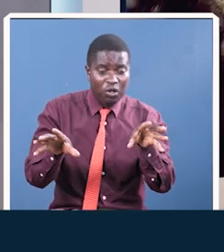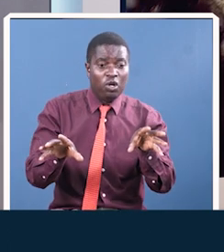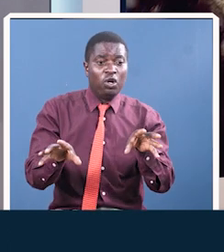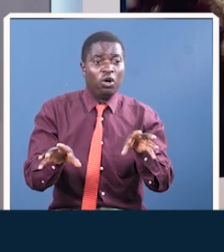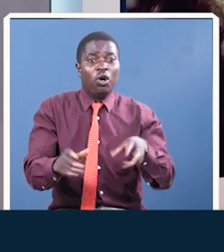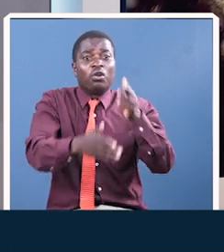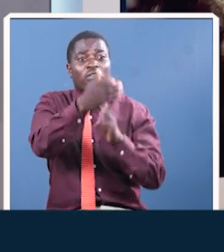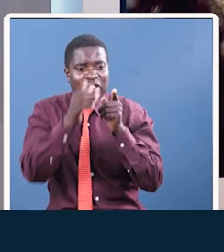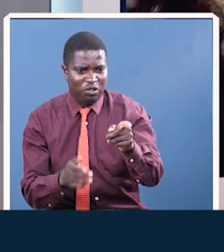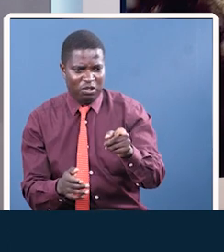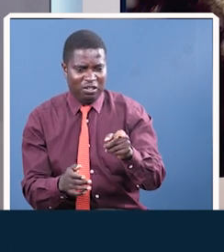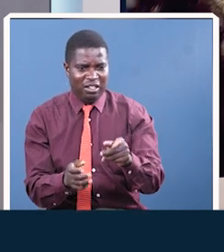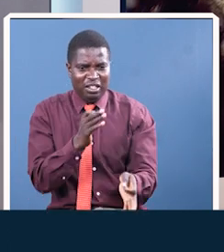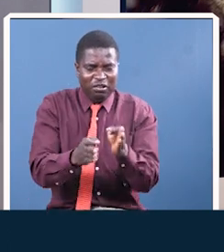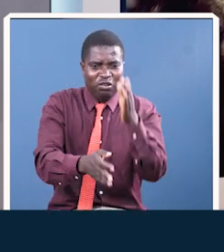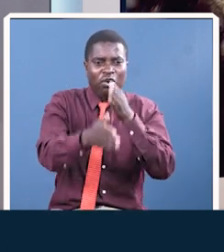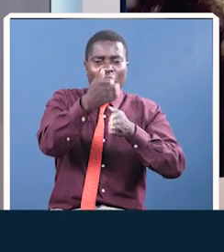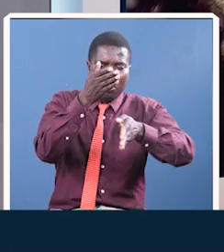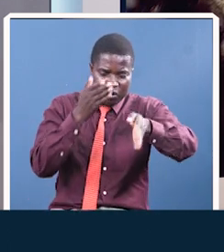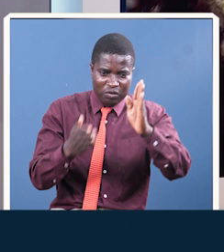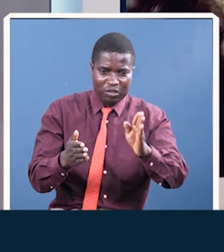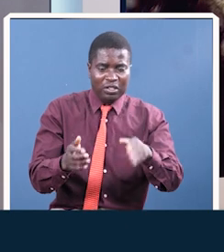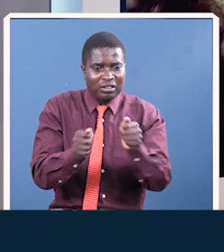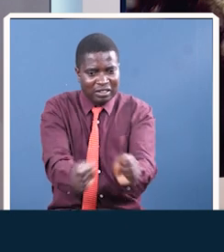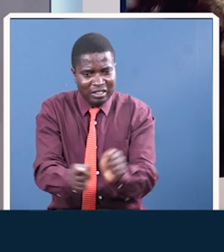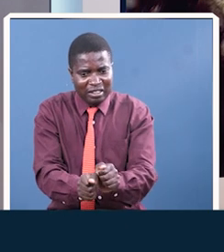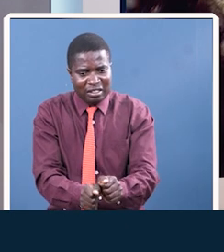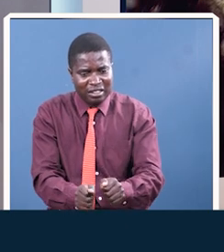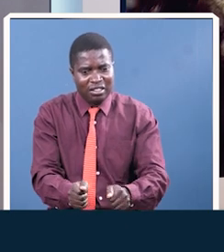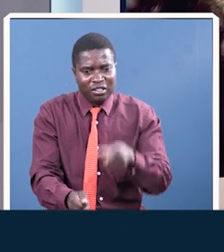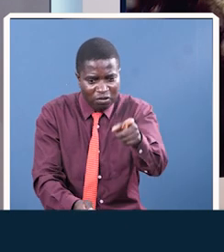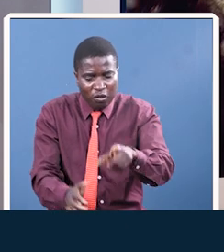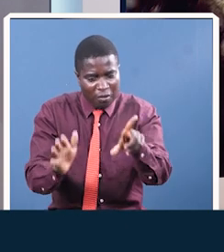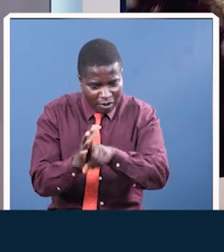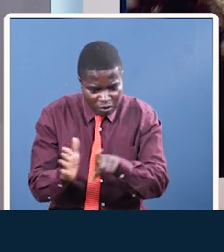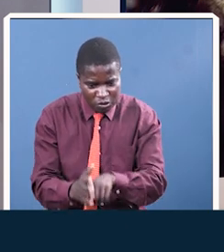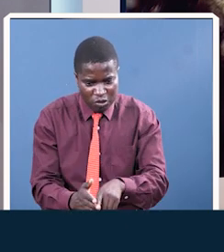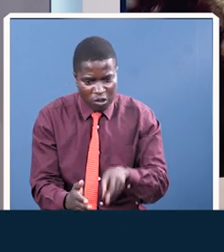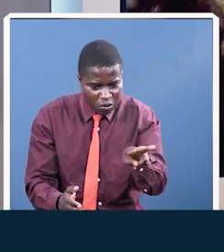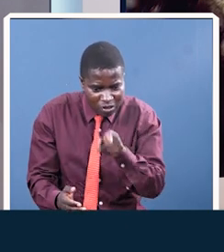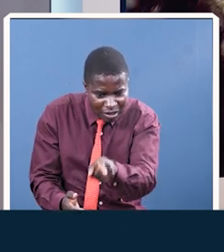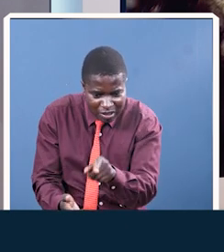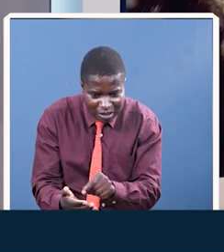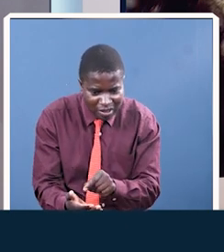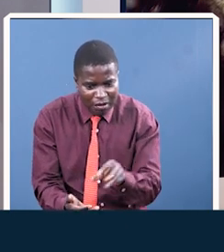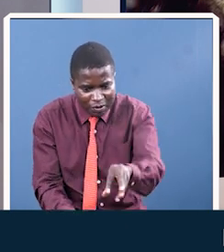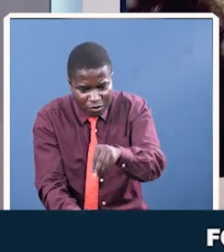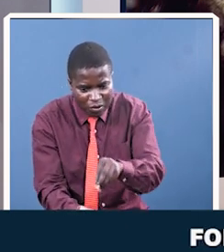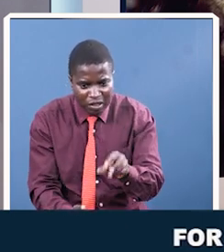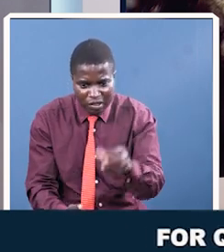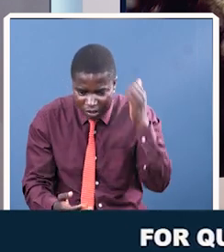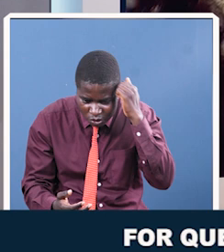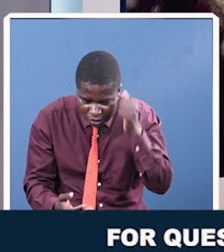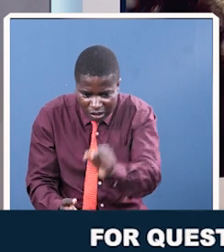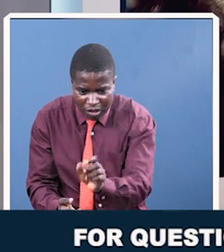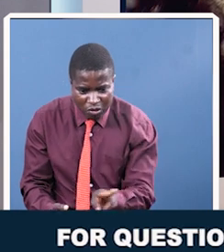kukuprofita, nganga inokupa zvinhu zvine mhiko kuti unoshandisa so. Tarisawo futi kuti uyu haana here zvaanopa vanhu